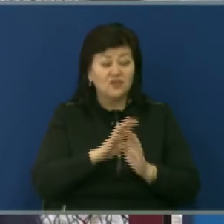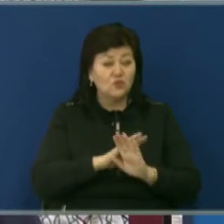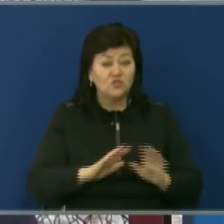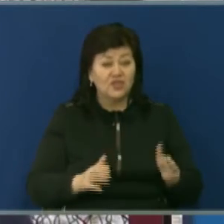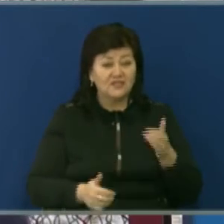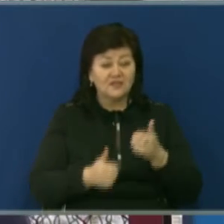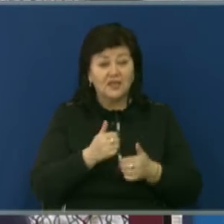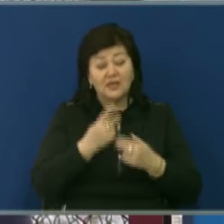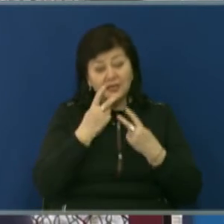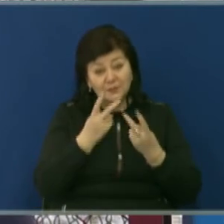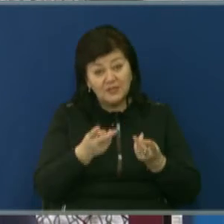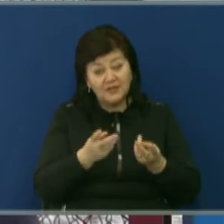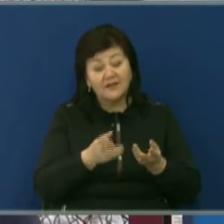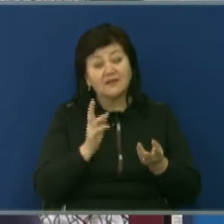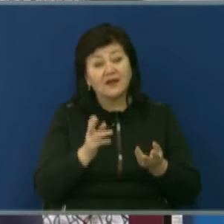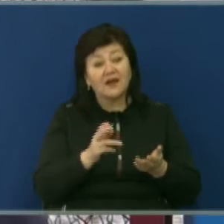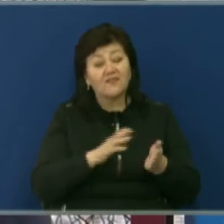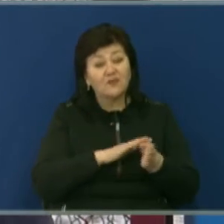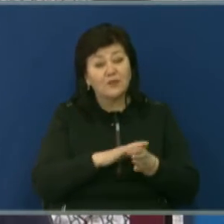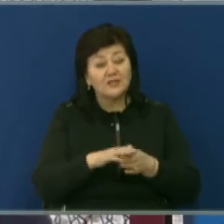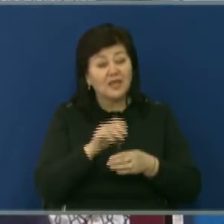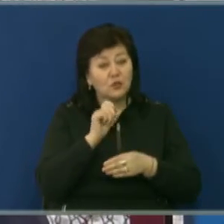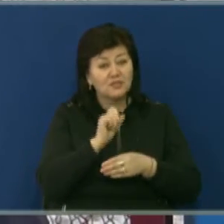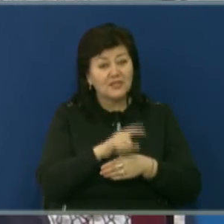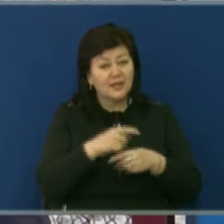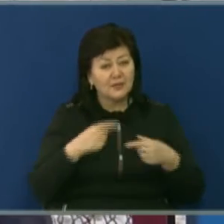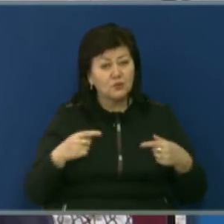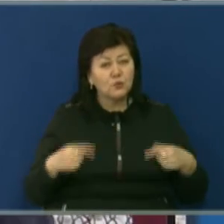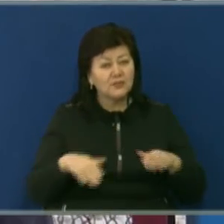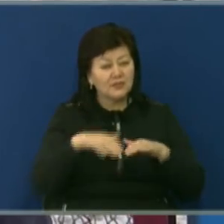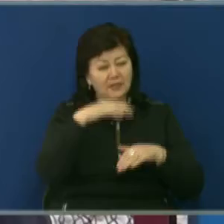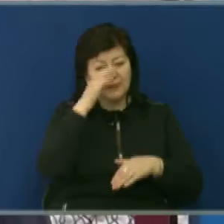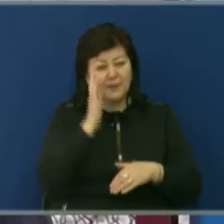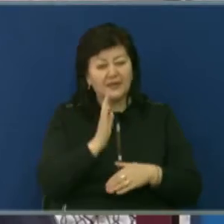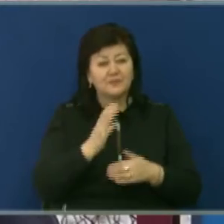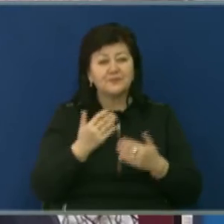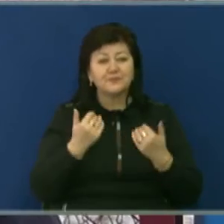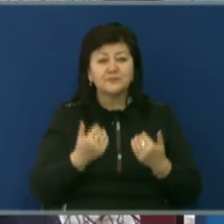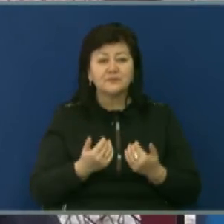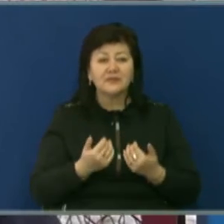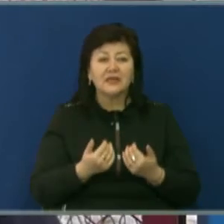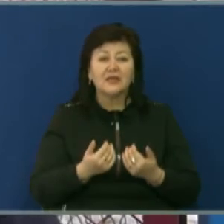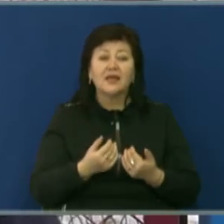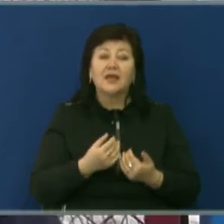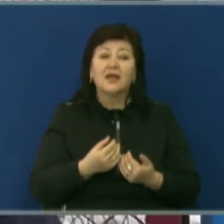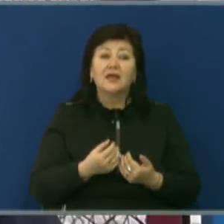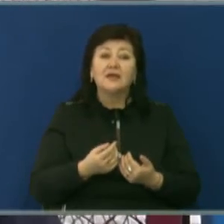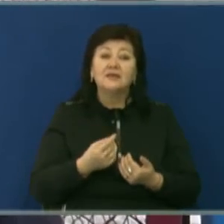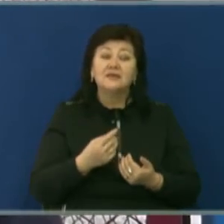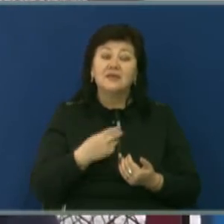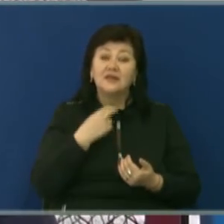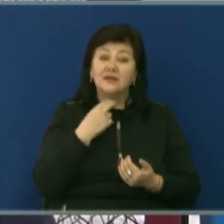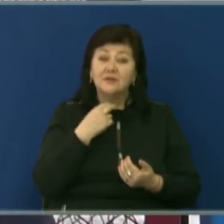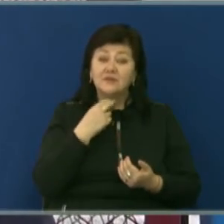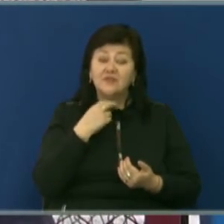қалай орындап жатқанын көрдім. Соған сай басқалармен салыстырғанда қаншалықты жақсы және нашар деген қорытынды жасадым. Бірақ соған қарамастан маған